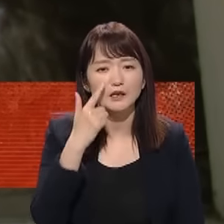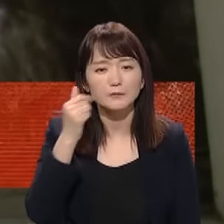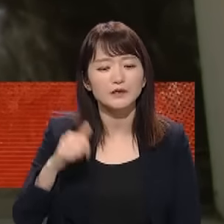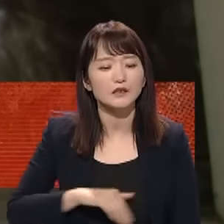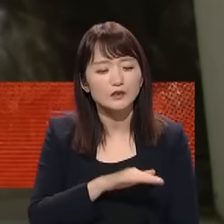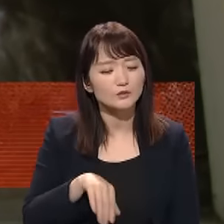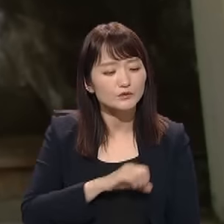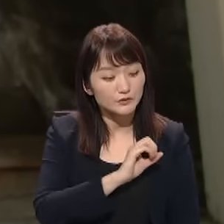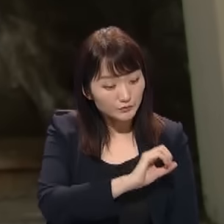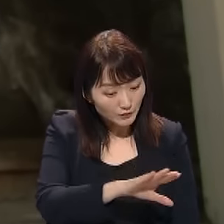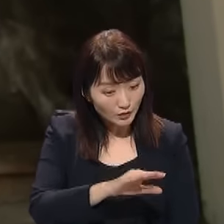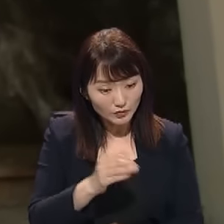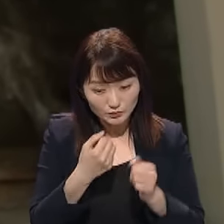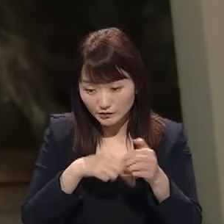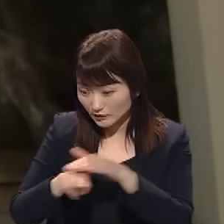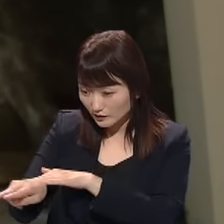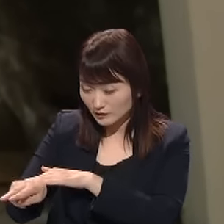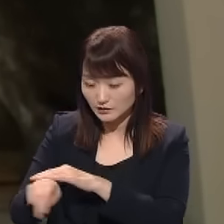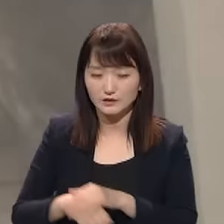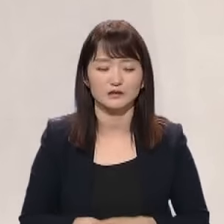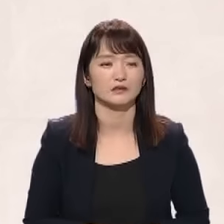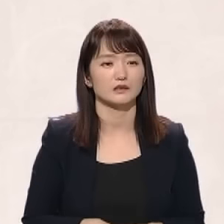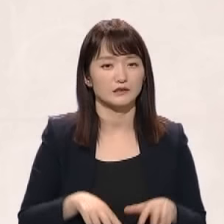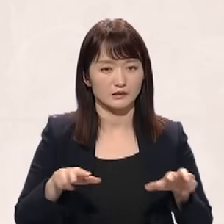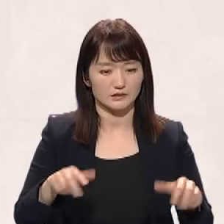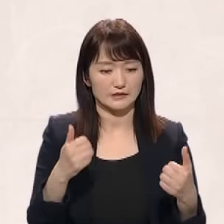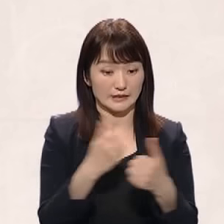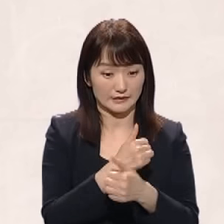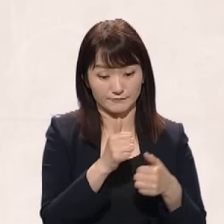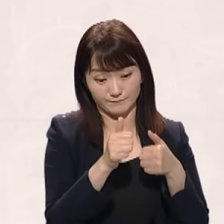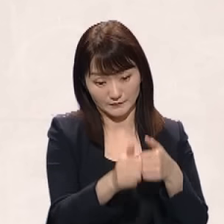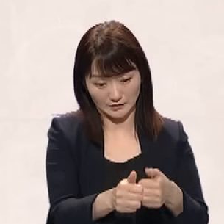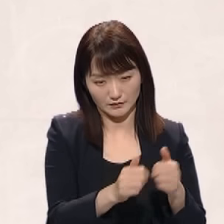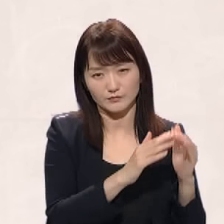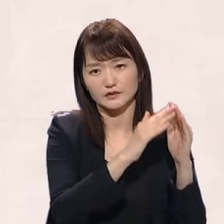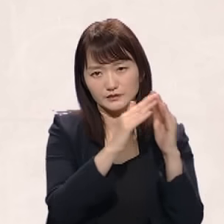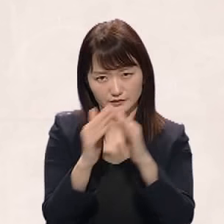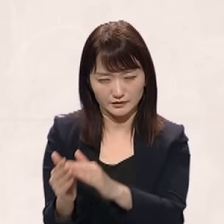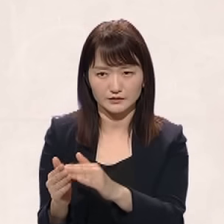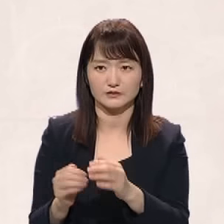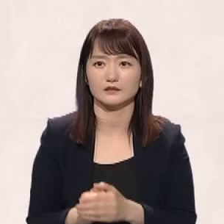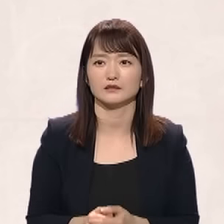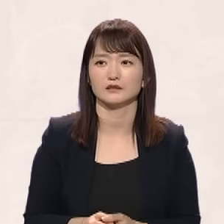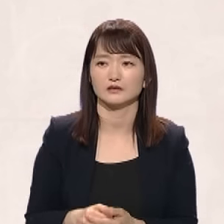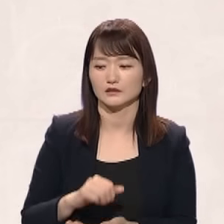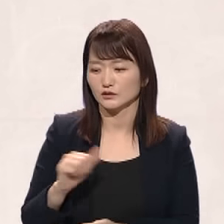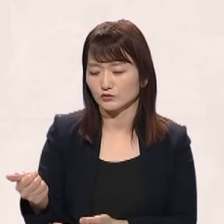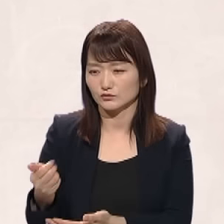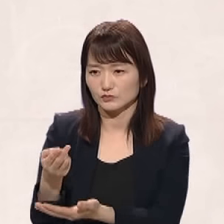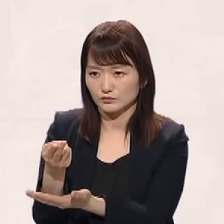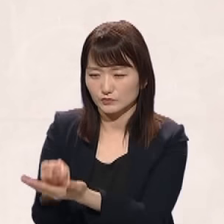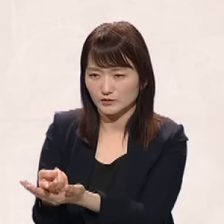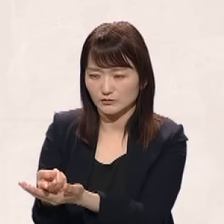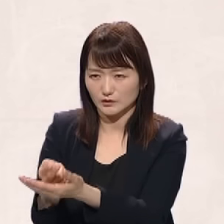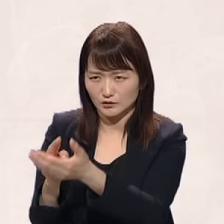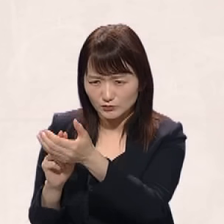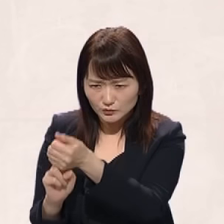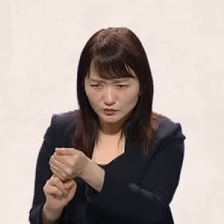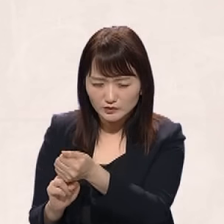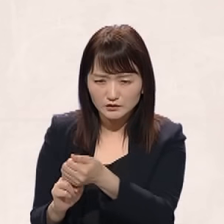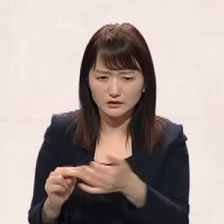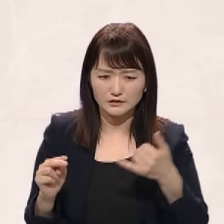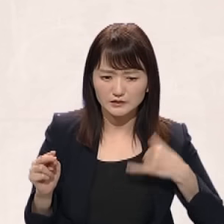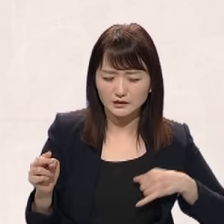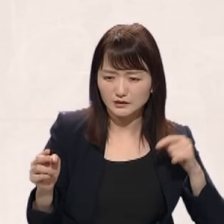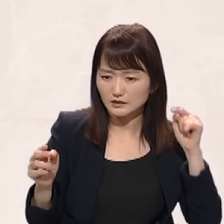버리고 나갔다. 그러니까 이제부터는 이 아저씨를 따라야 한다라면서 이사를 갔고 저 시신을 감춰뒀던 다락방에는 아이들이 절대 접근하지 못하도록 했다고